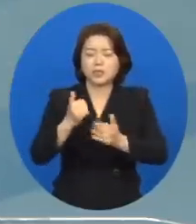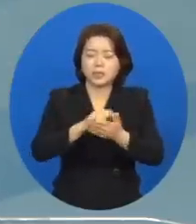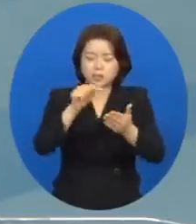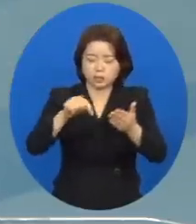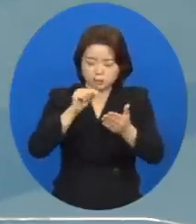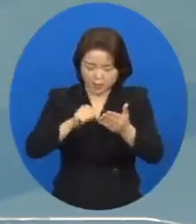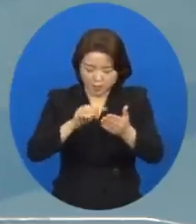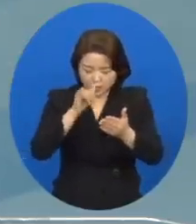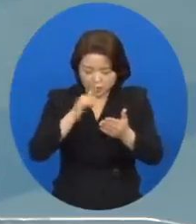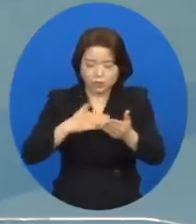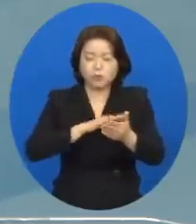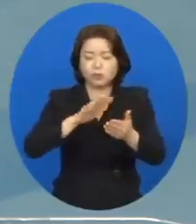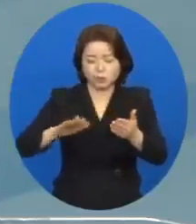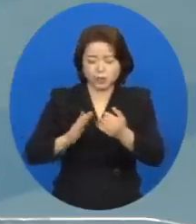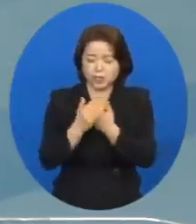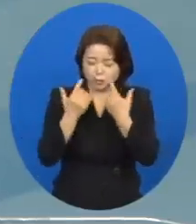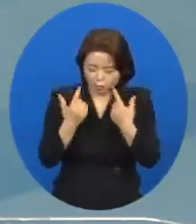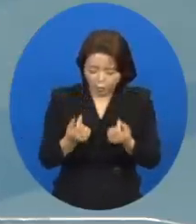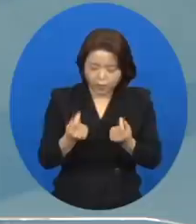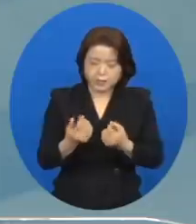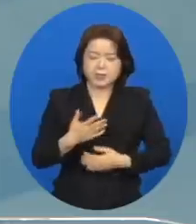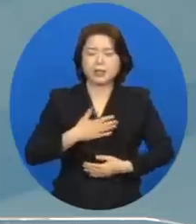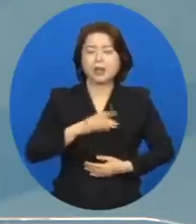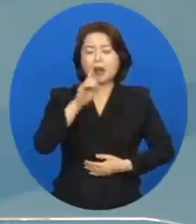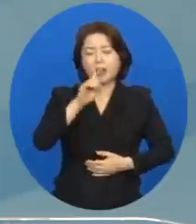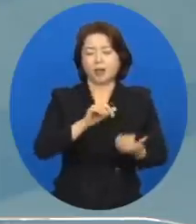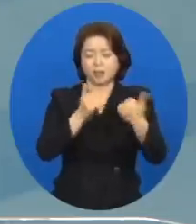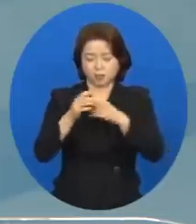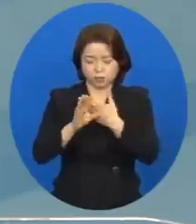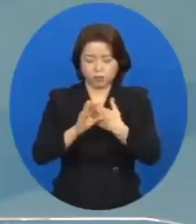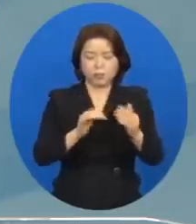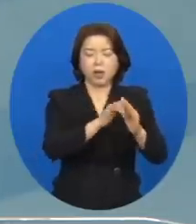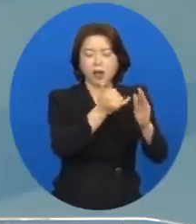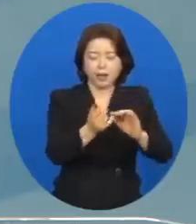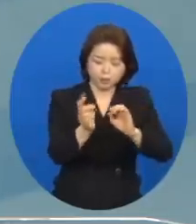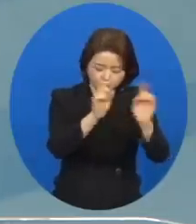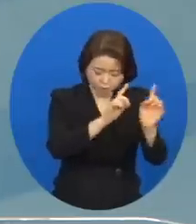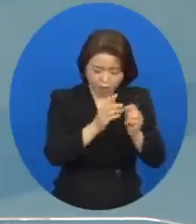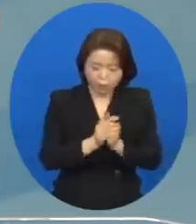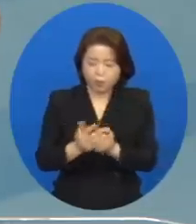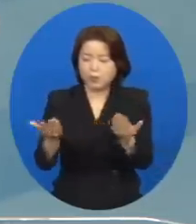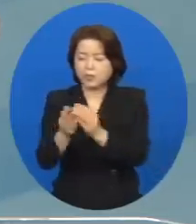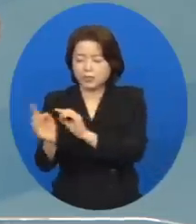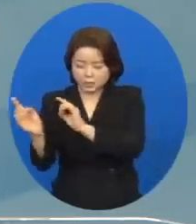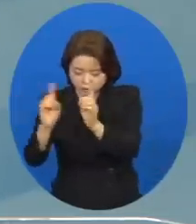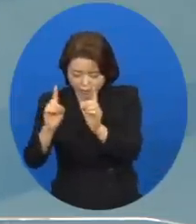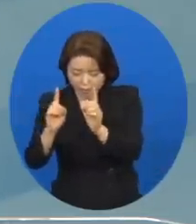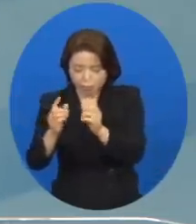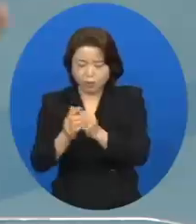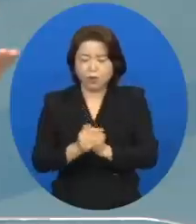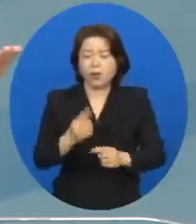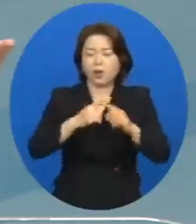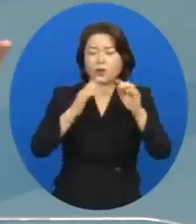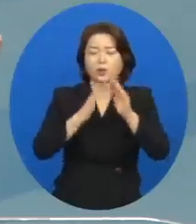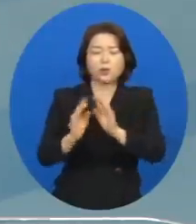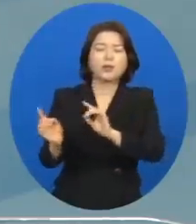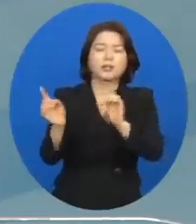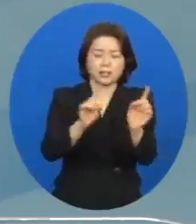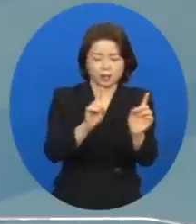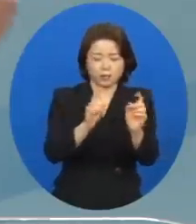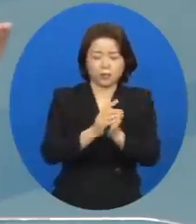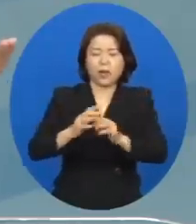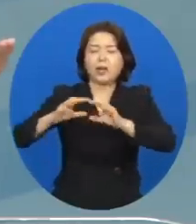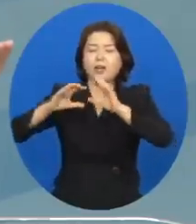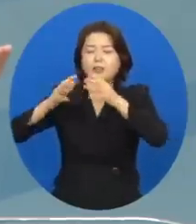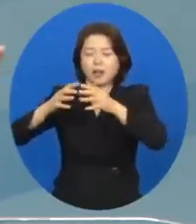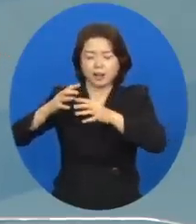우리도 동일하게 나 하나 죽으면 가족이 살고, 일터가 살고, 교회가 살고,